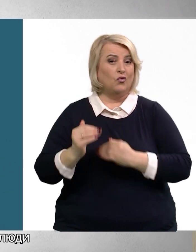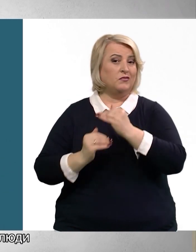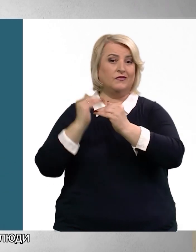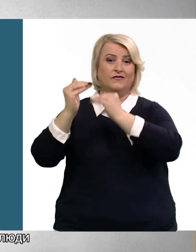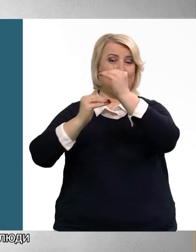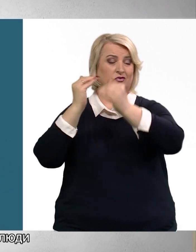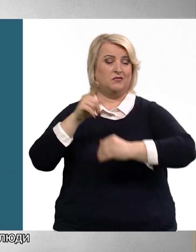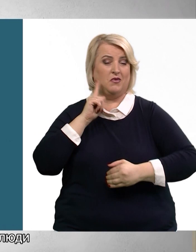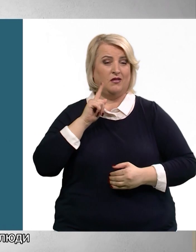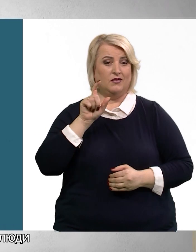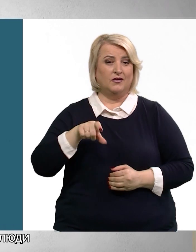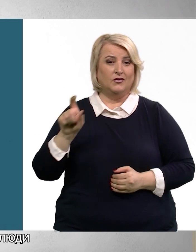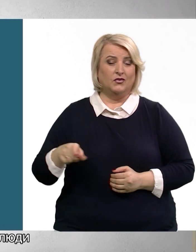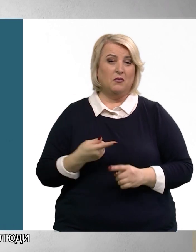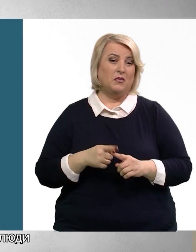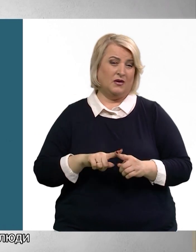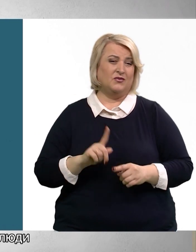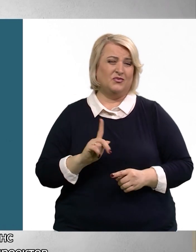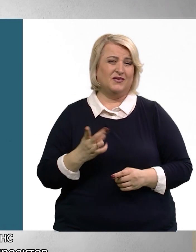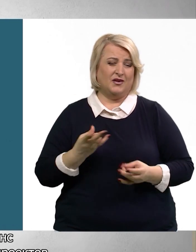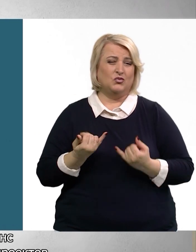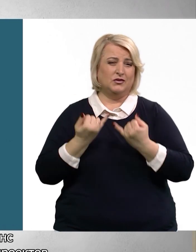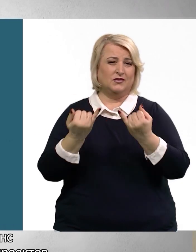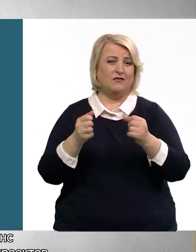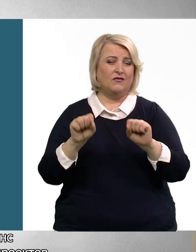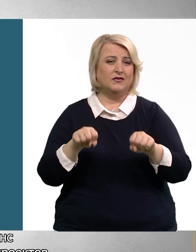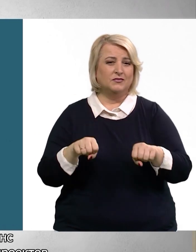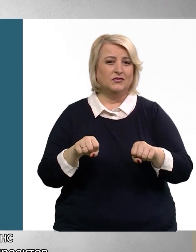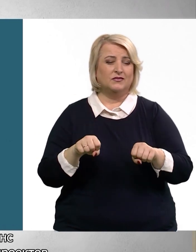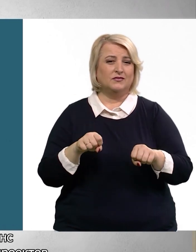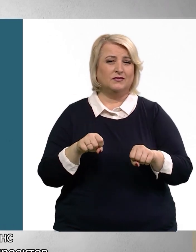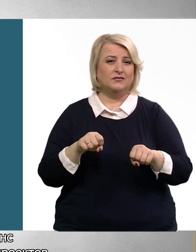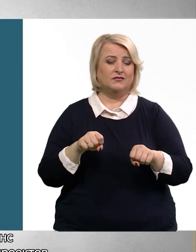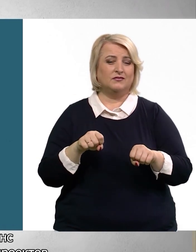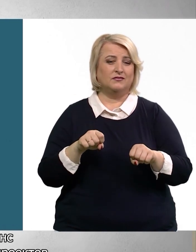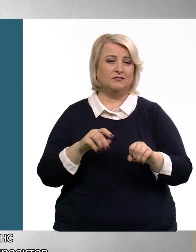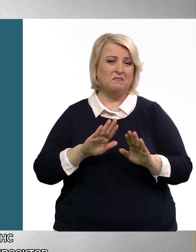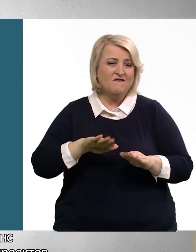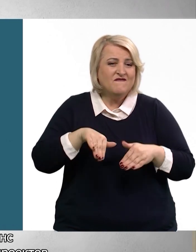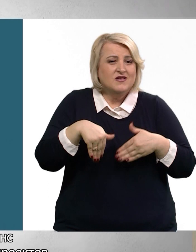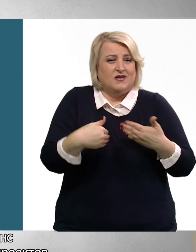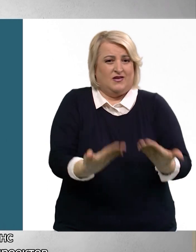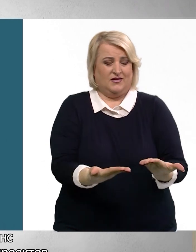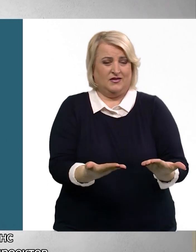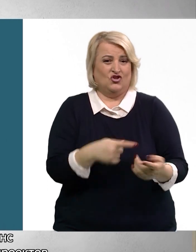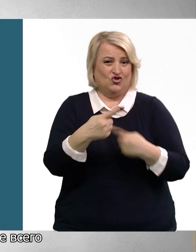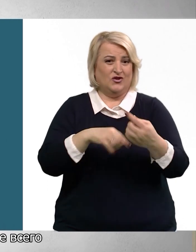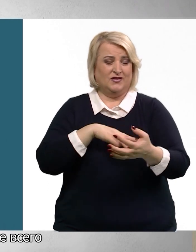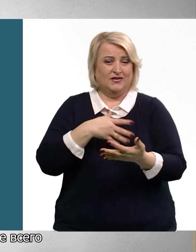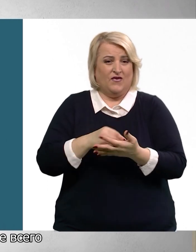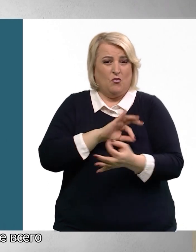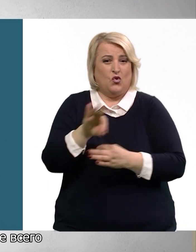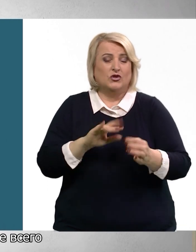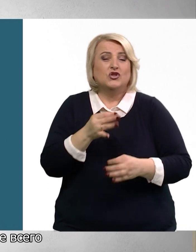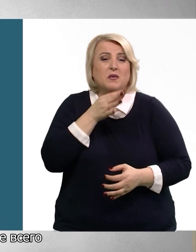și cum evoluează tinerii din ideea asta. Și din aia vrem să le dăm ocazia să se exprime prin aceste proiecte la ceea